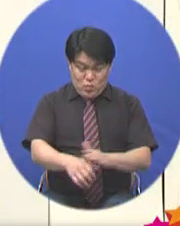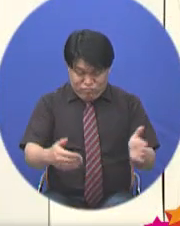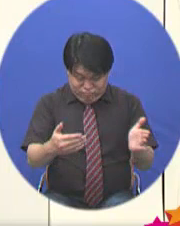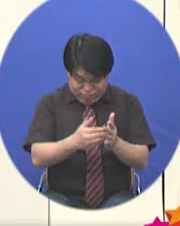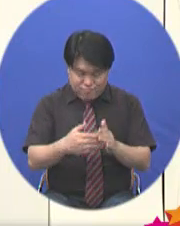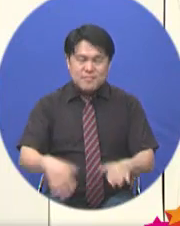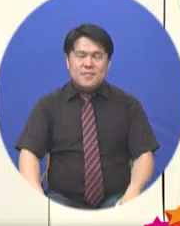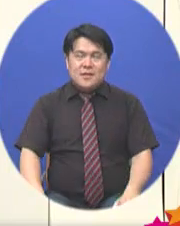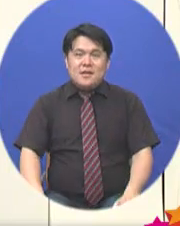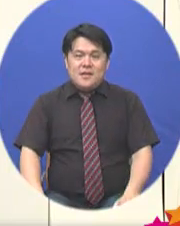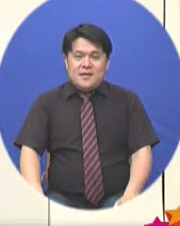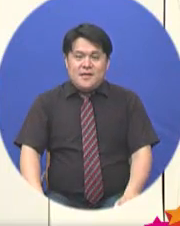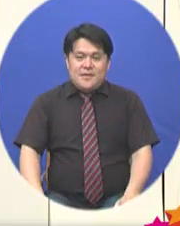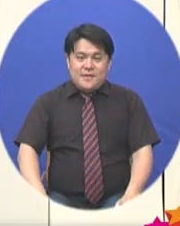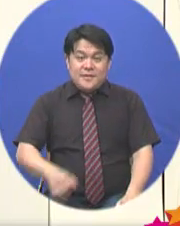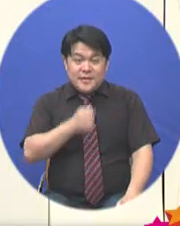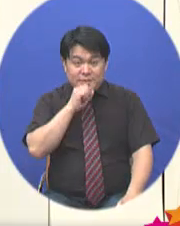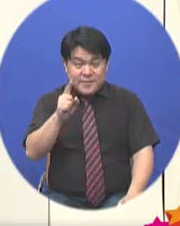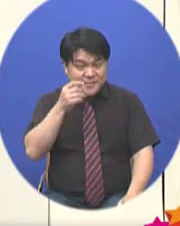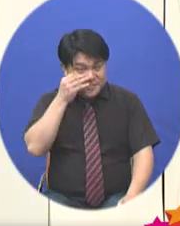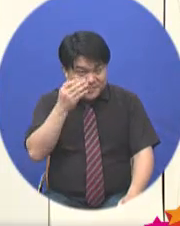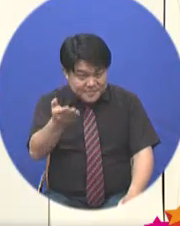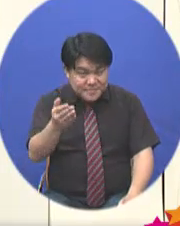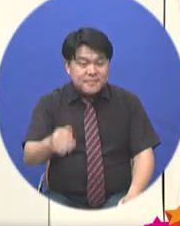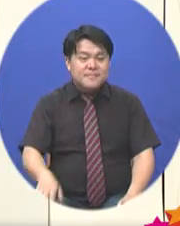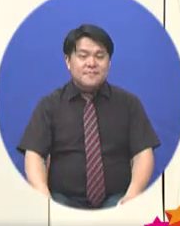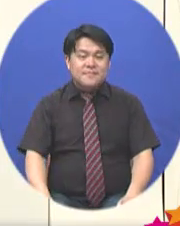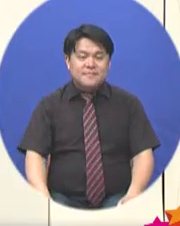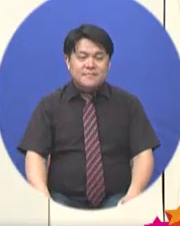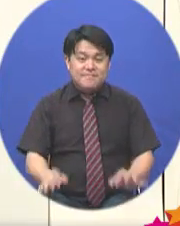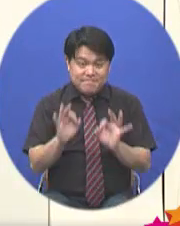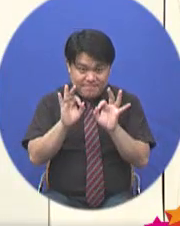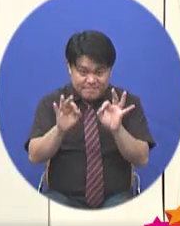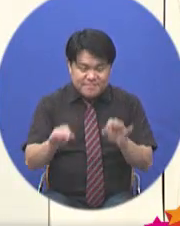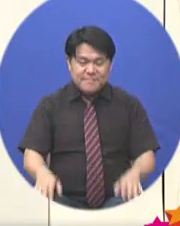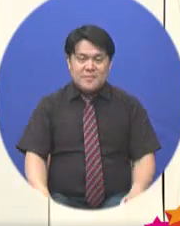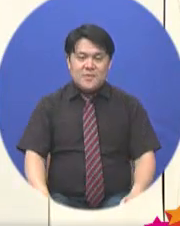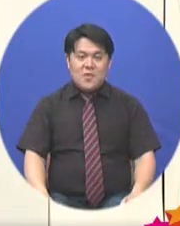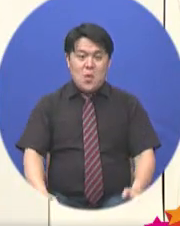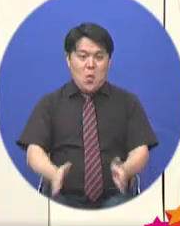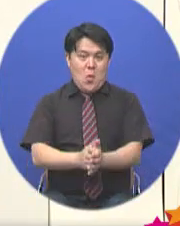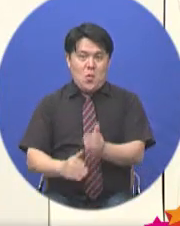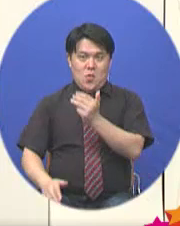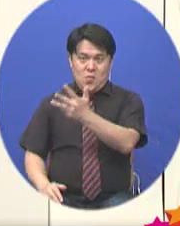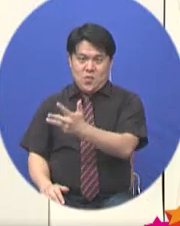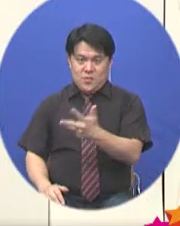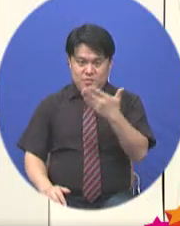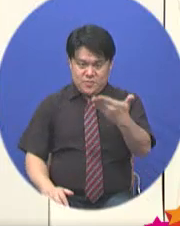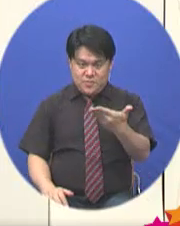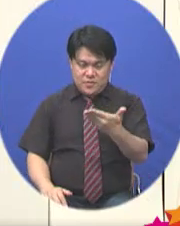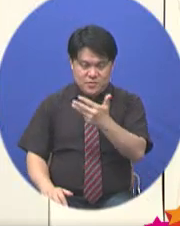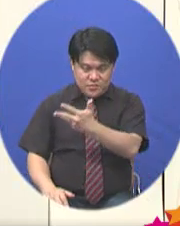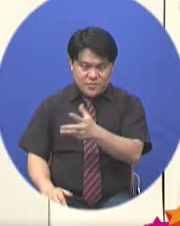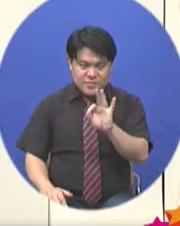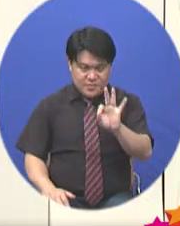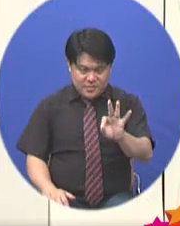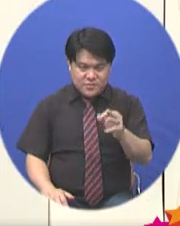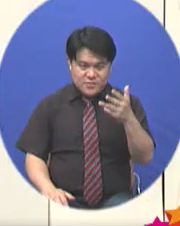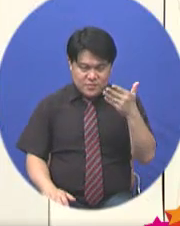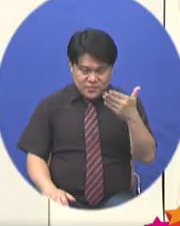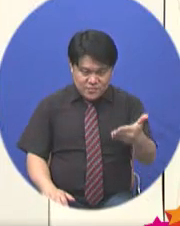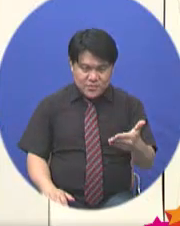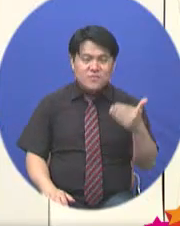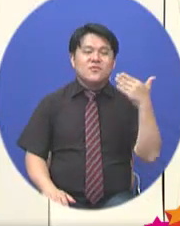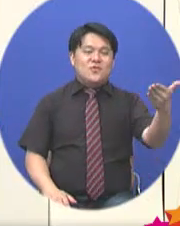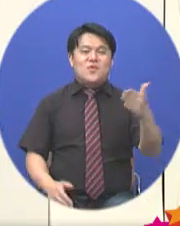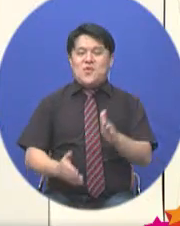잘하셨습니다. 네, 참게 점수 보겠습니다. 네. 점수입니다. 9점, 10점, 9점,